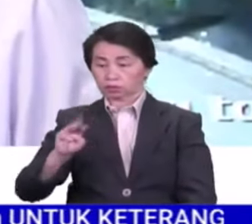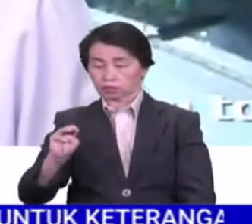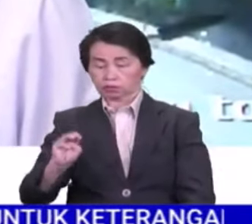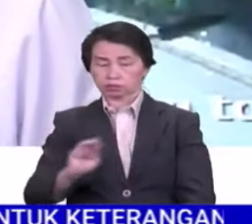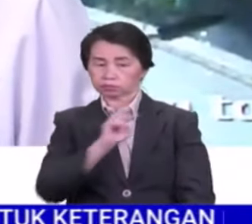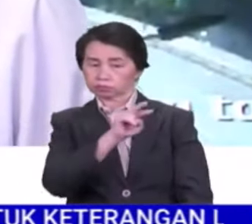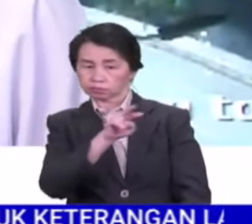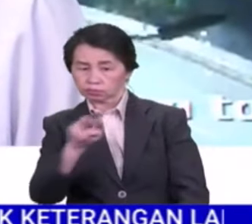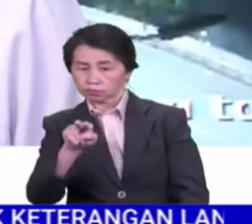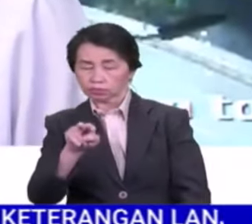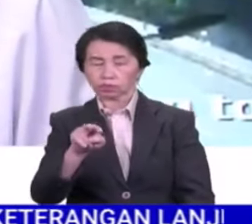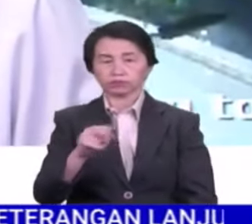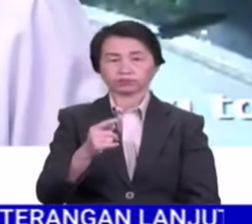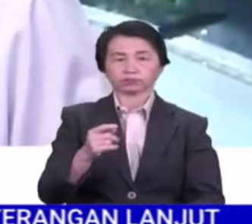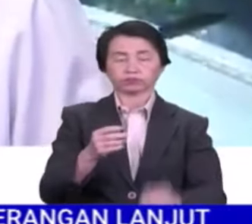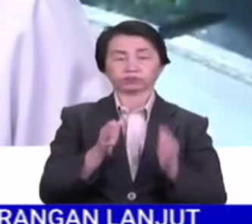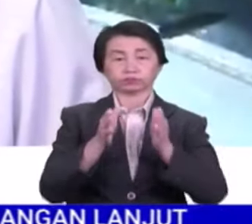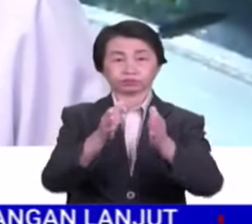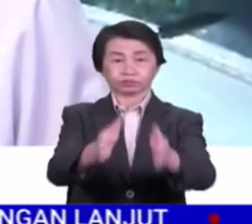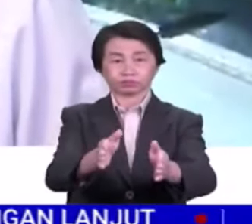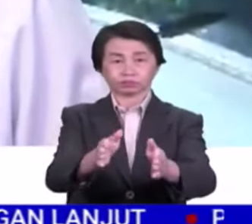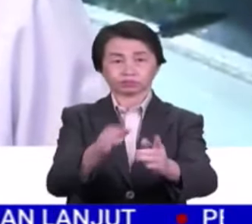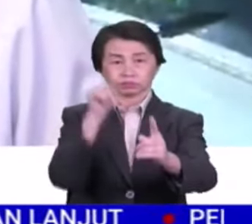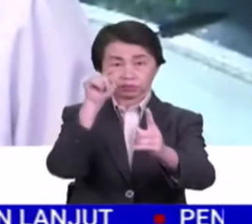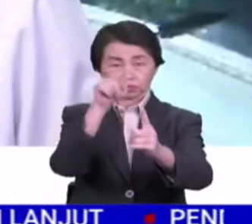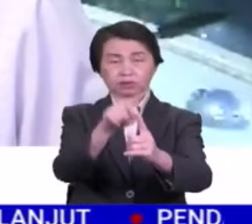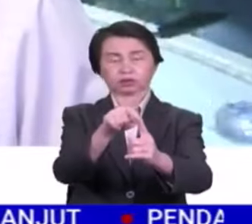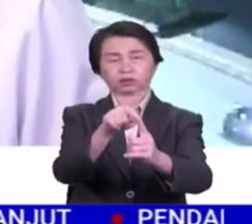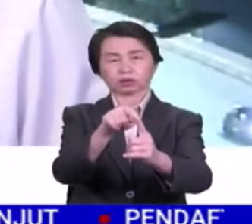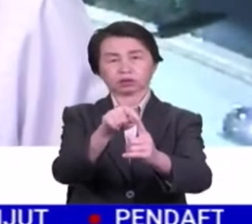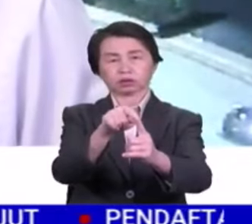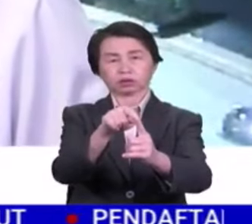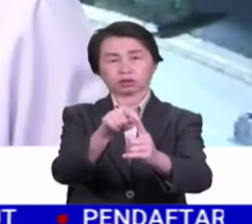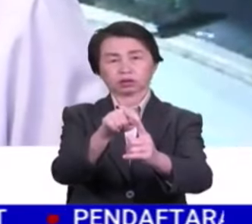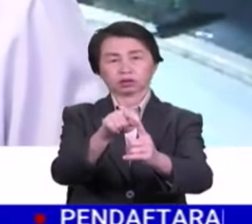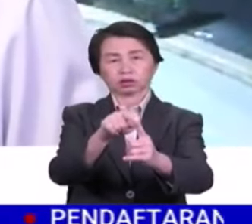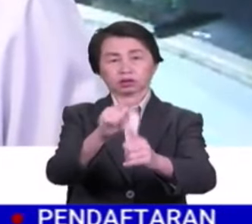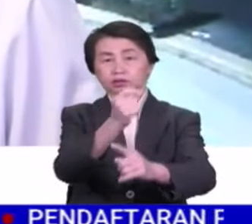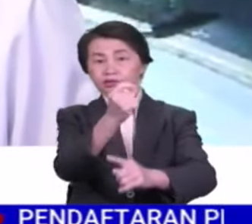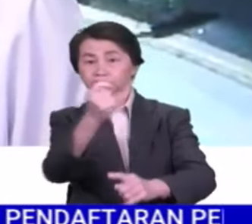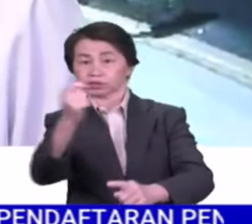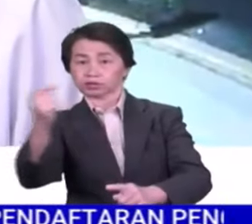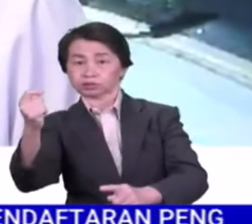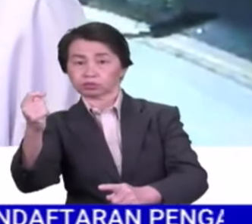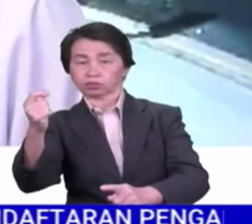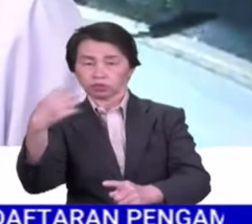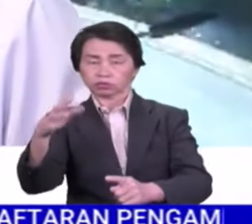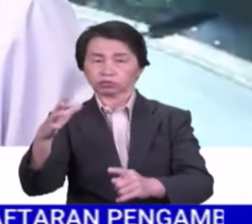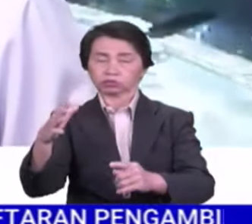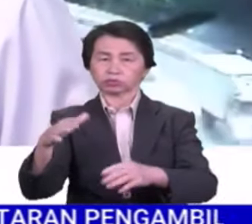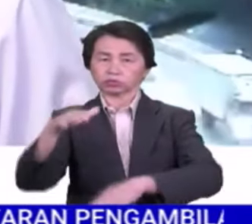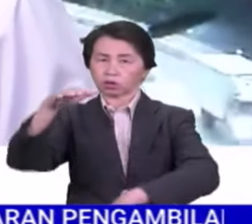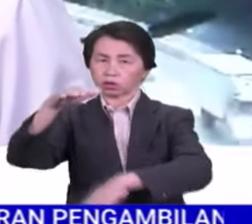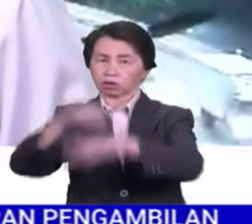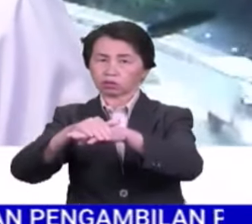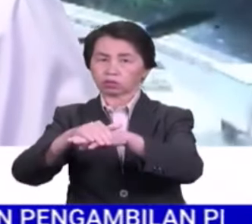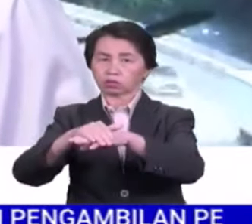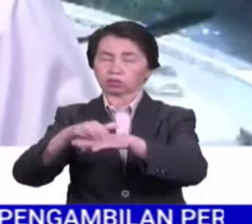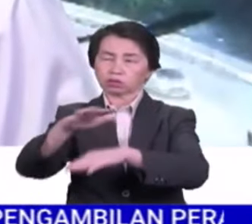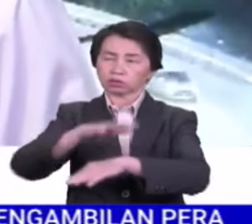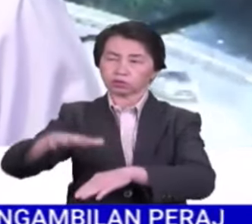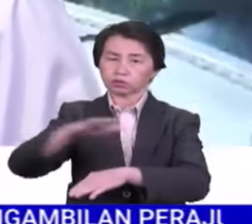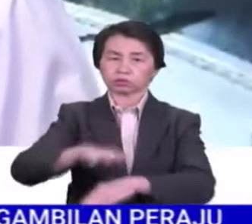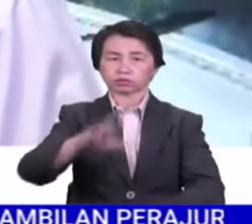bahawa trafik yang ke arah pantai timur telah mencapai kita punya target, iaitu dah